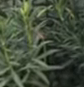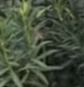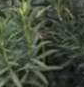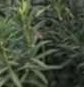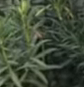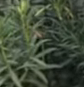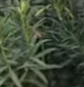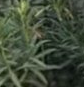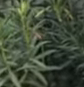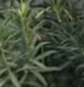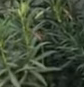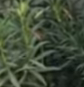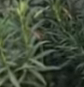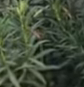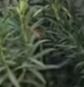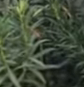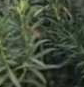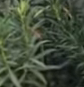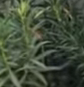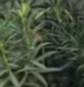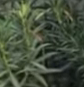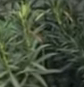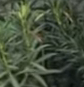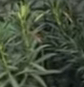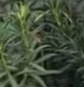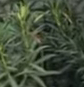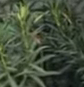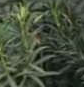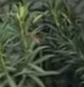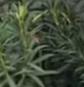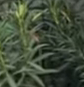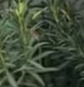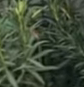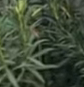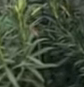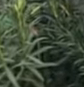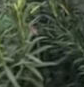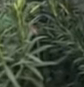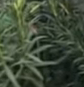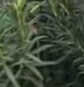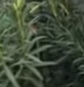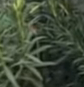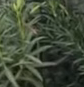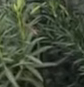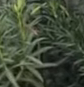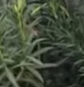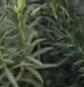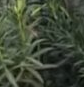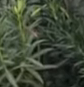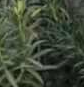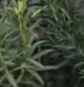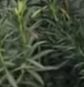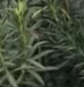יש איזושהי תחושה שהיד של בנק ישראל קלה מדי על ההדק, סוגרים סניפים בצורה